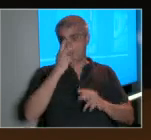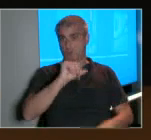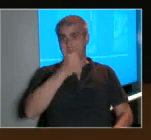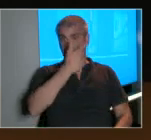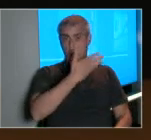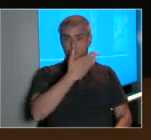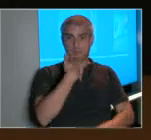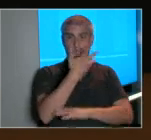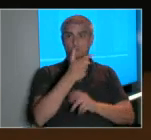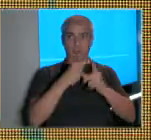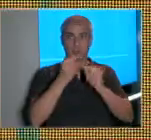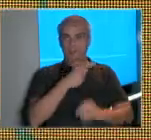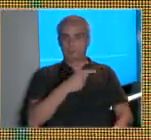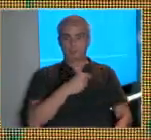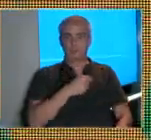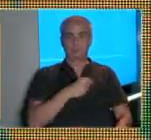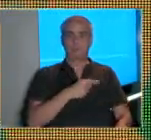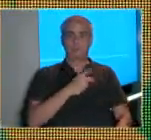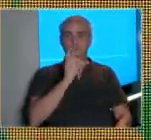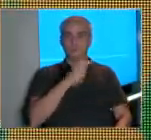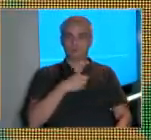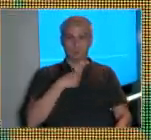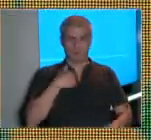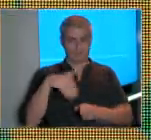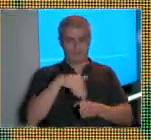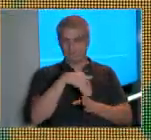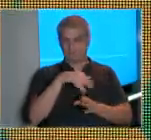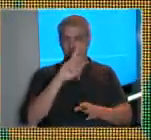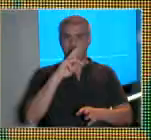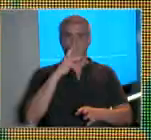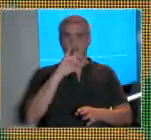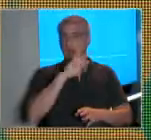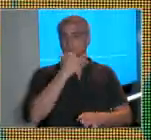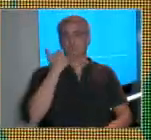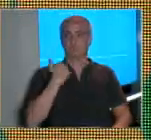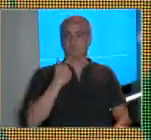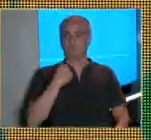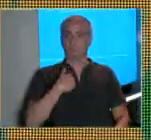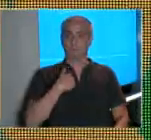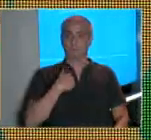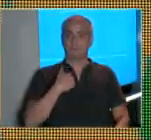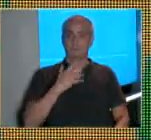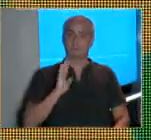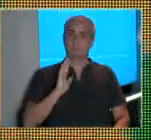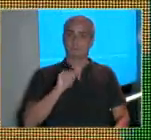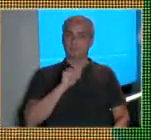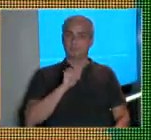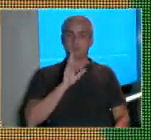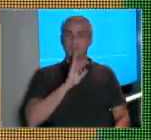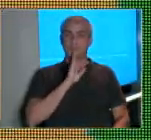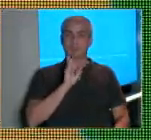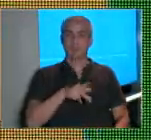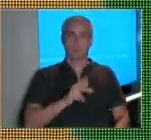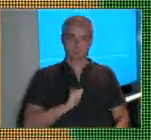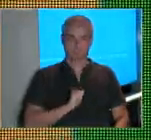הראשון מחוץ לרצועה. האיש שלי במחסום רפיח מתקשר ואומר לי, אבי, we have a problem. אבי,